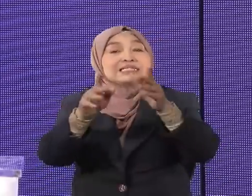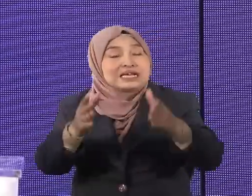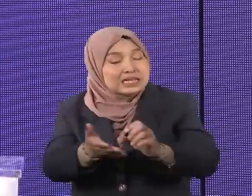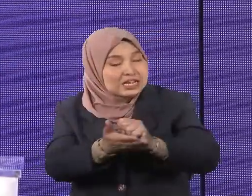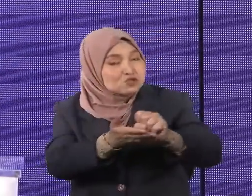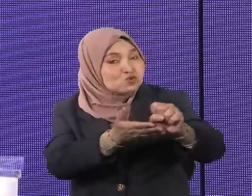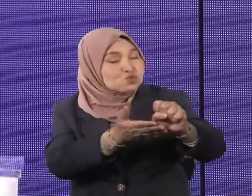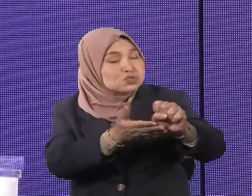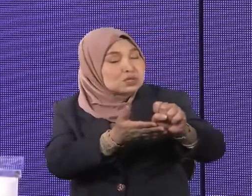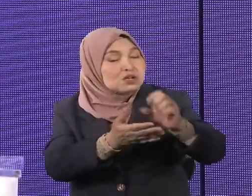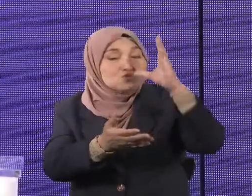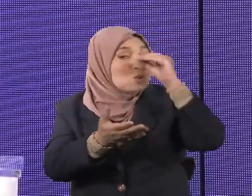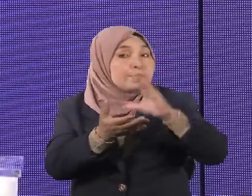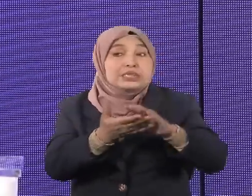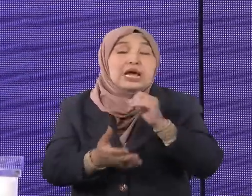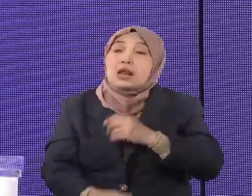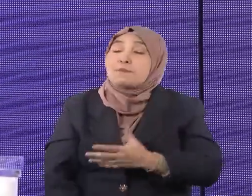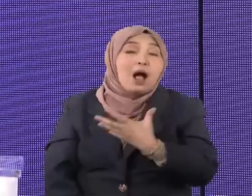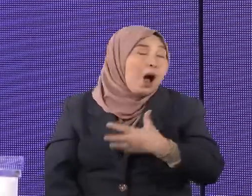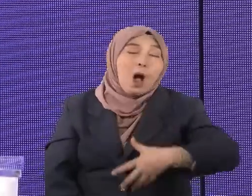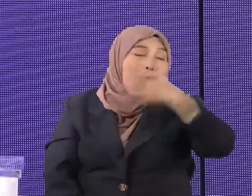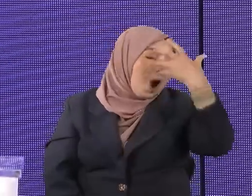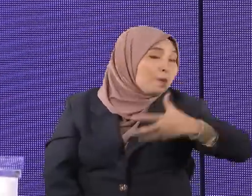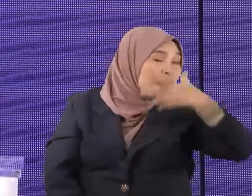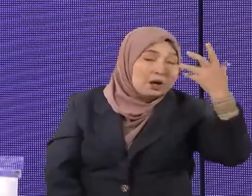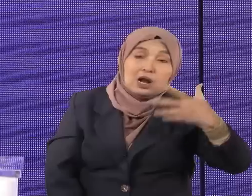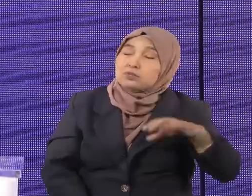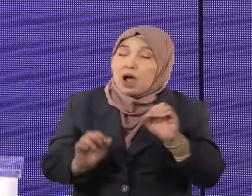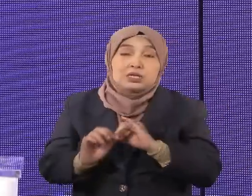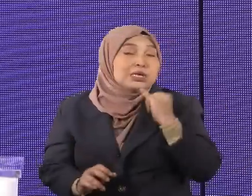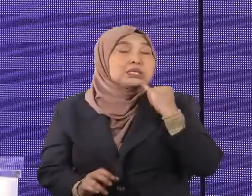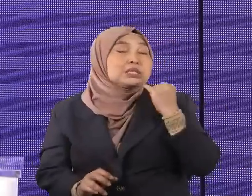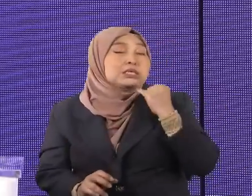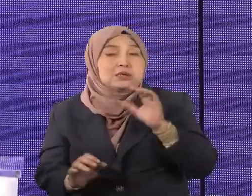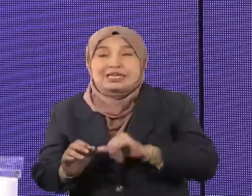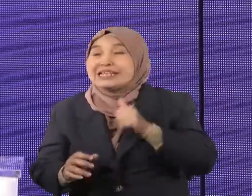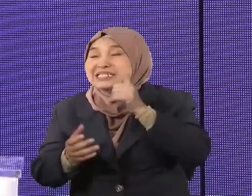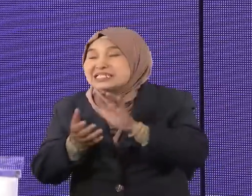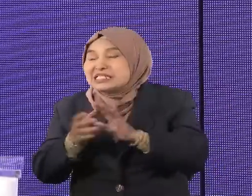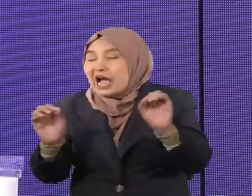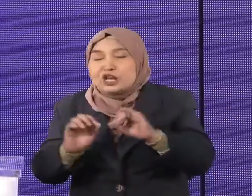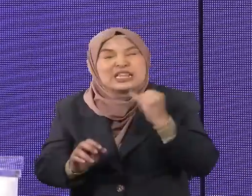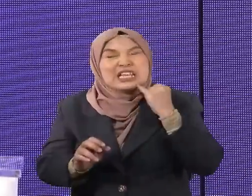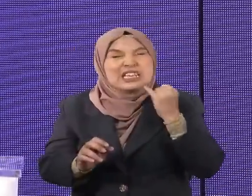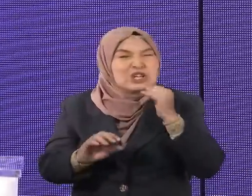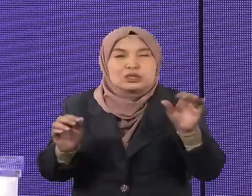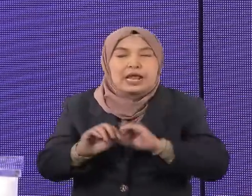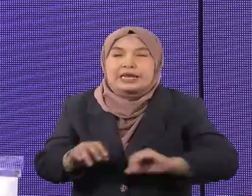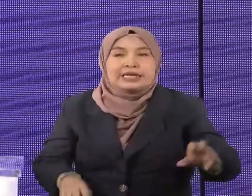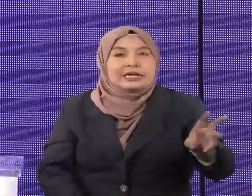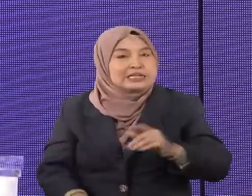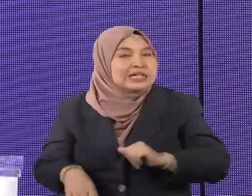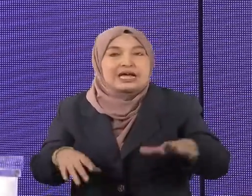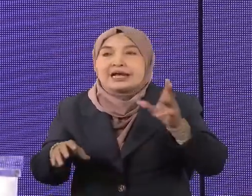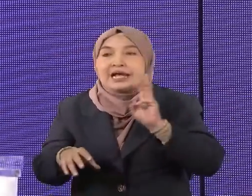disucikan, suaminya tak ada marah-marah, tak ada apa, tak ada dengki ke, si isterinya tak ada dengki ke, tak ada haid, tak ada nifas